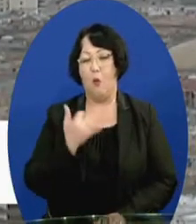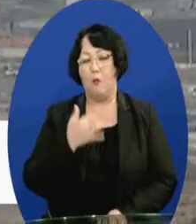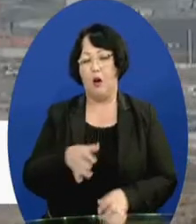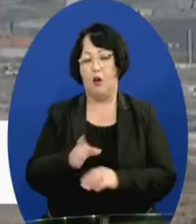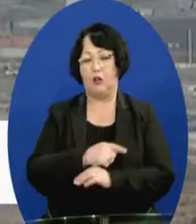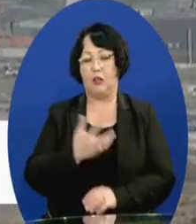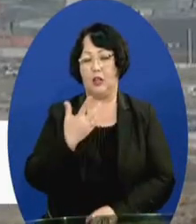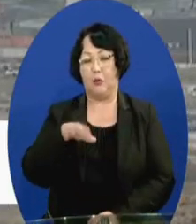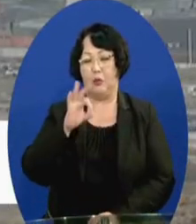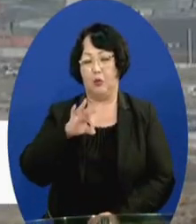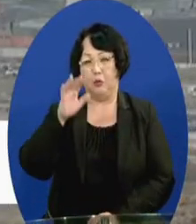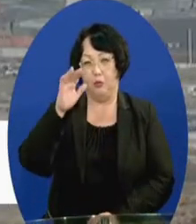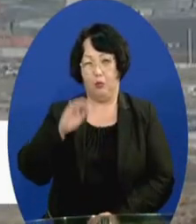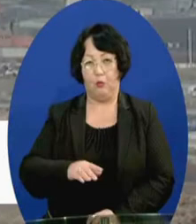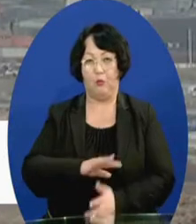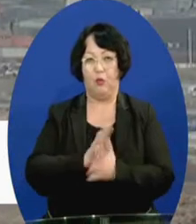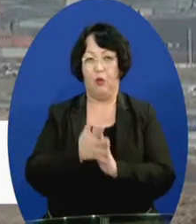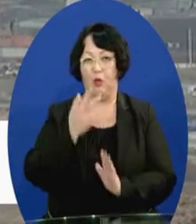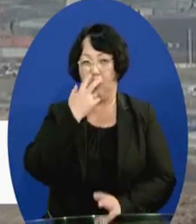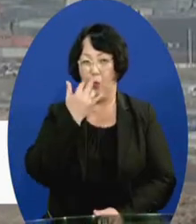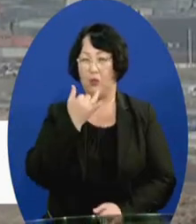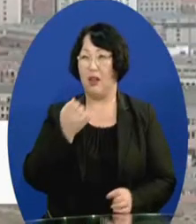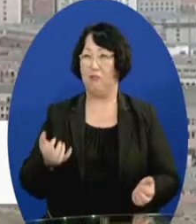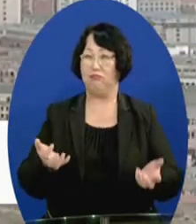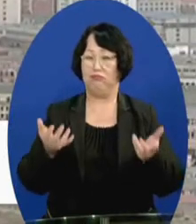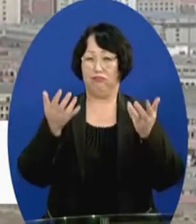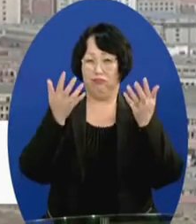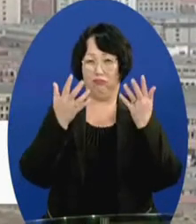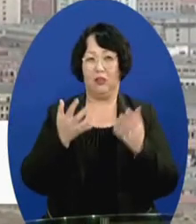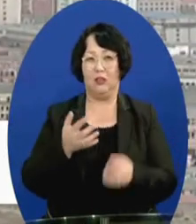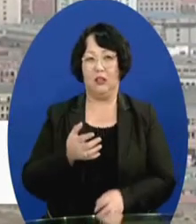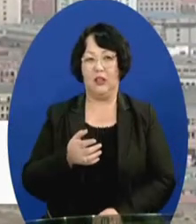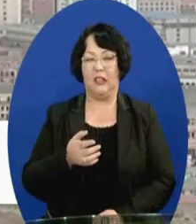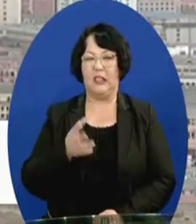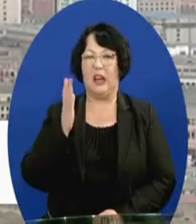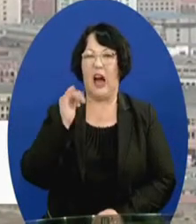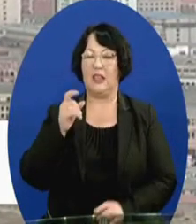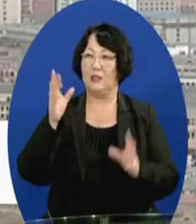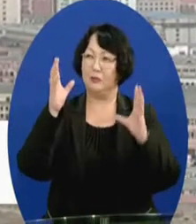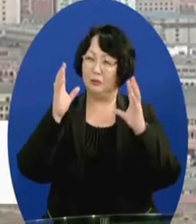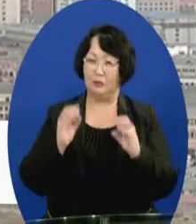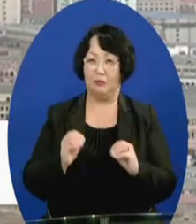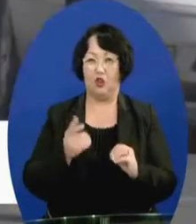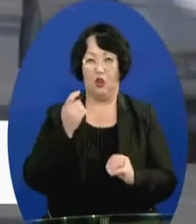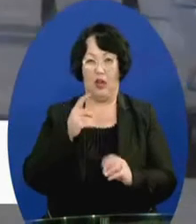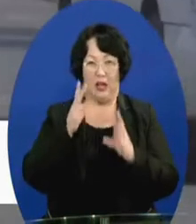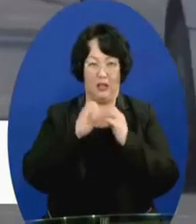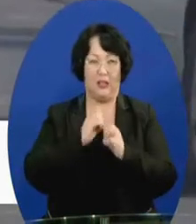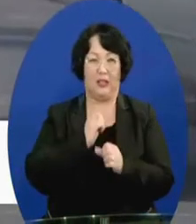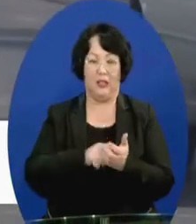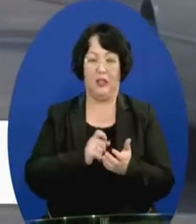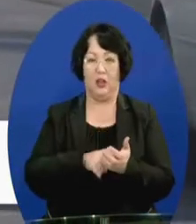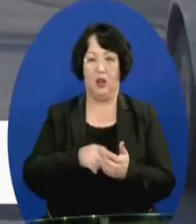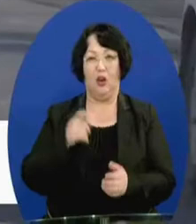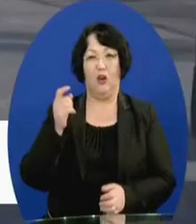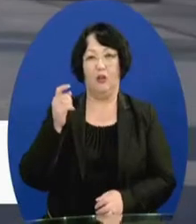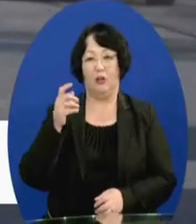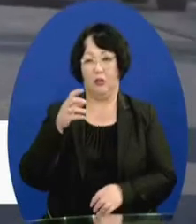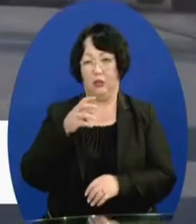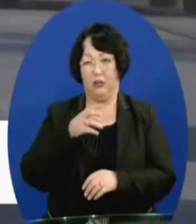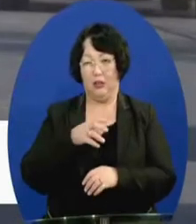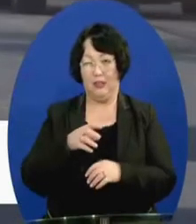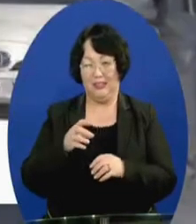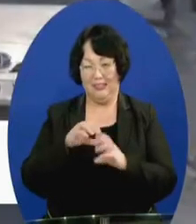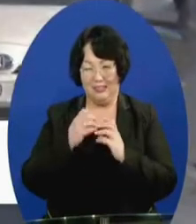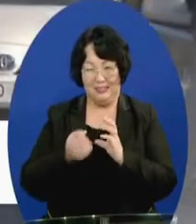Улаанбаатарын утааг 50 орчим хувиар бууруулсан ч утаа агаарын бохирдлын дараагийн их үсвэртэй тэмцэх цаг иржээ. Учир нь бохирдлын 2 дахь их үсвэр